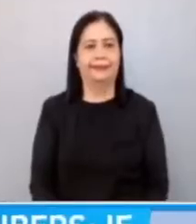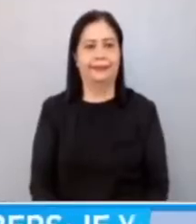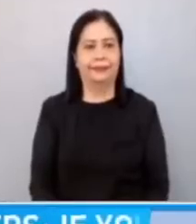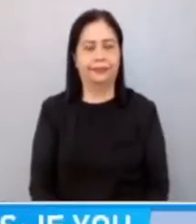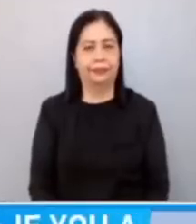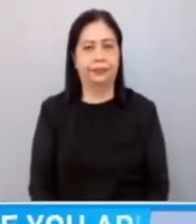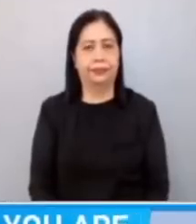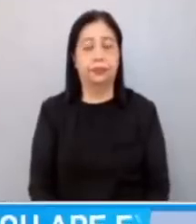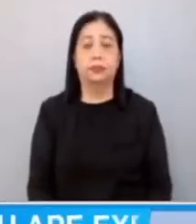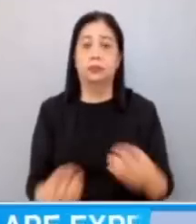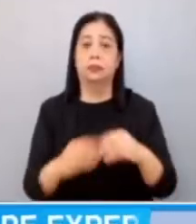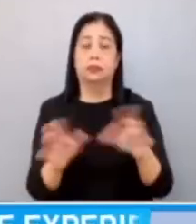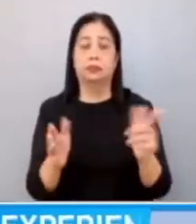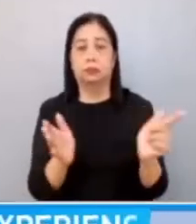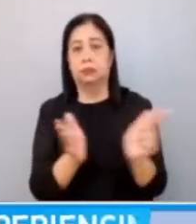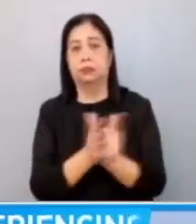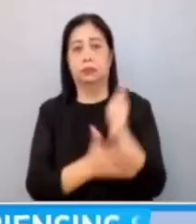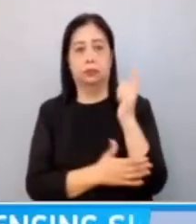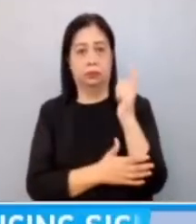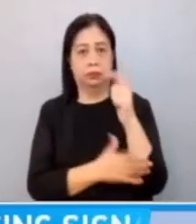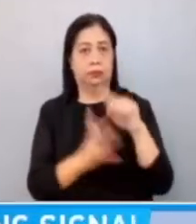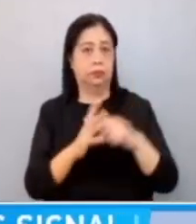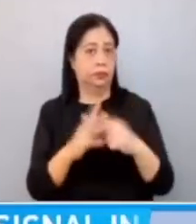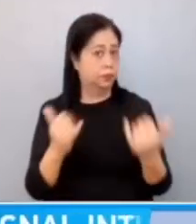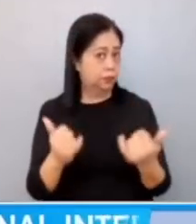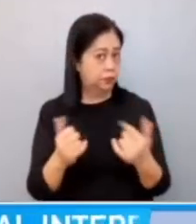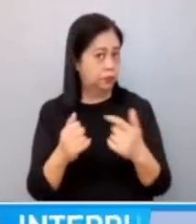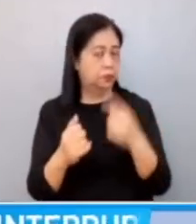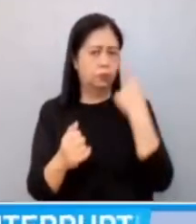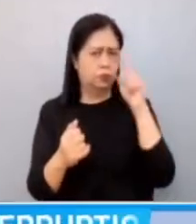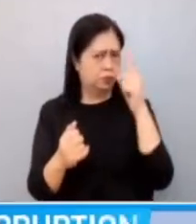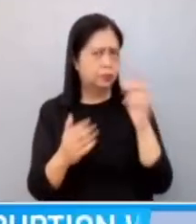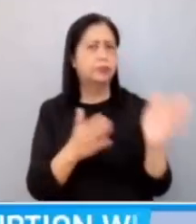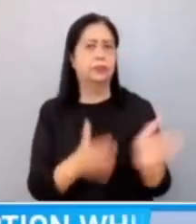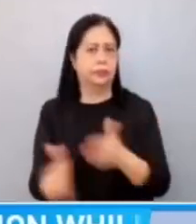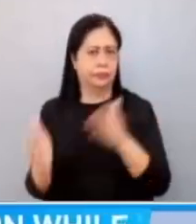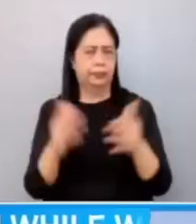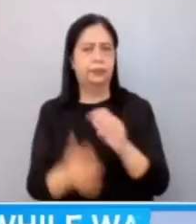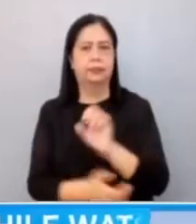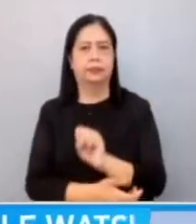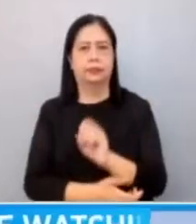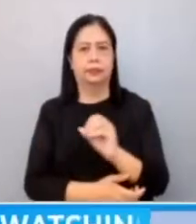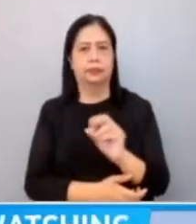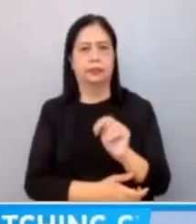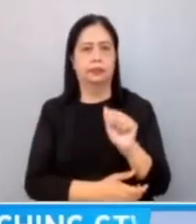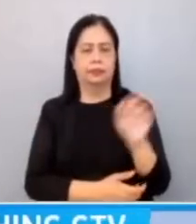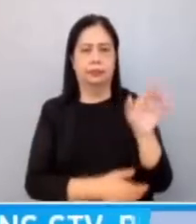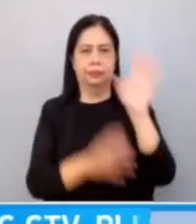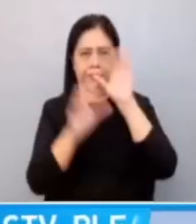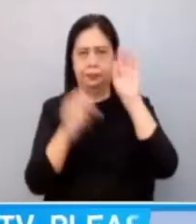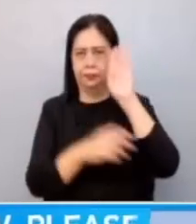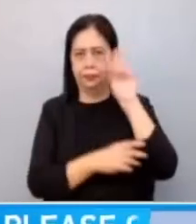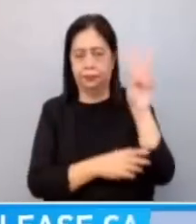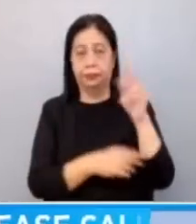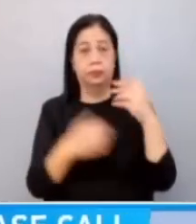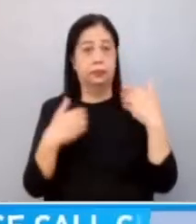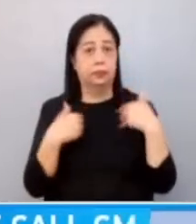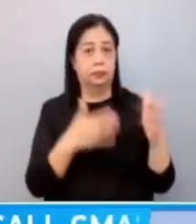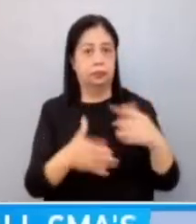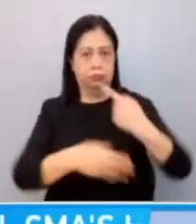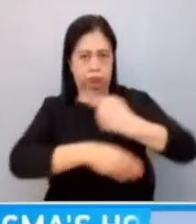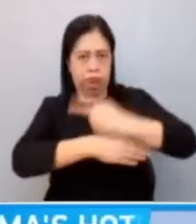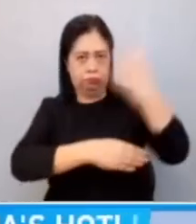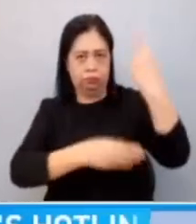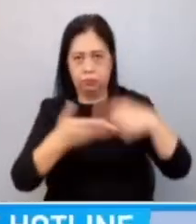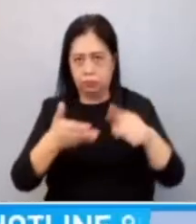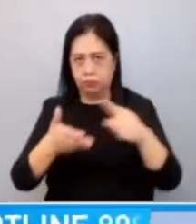Umiiral na ang gun ban simula ngayong araw bilang paghahanda sa unang SONA ni Pangulong Bongbong Marcos. May mga nakalatag na ring checkpoint sa ilang lugar sa